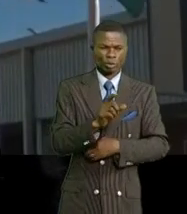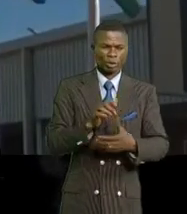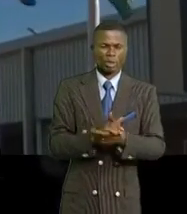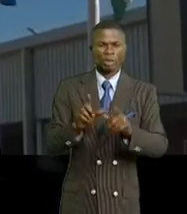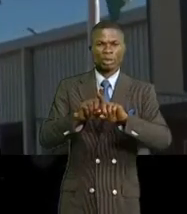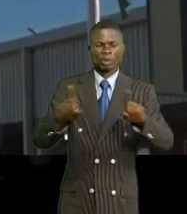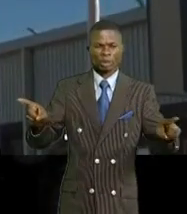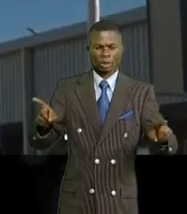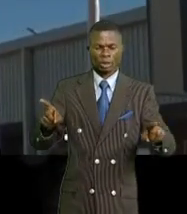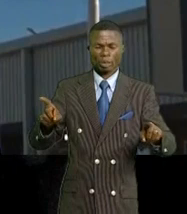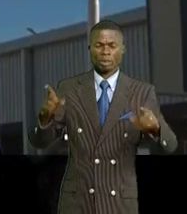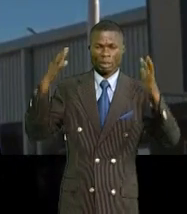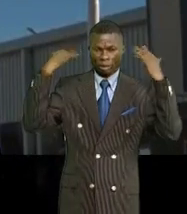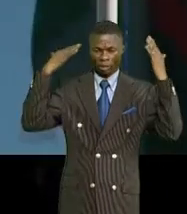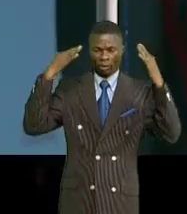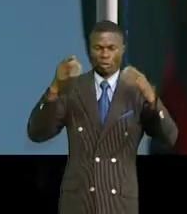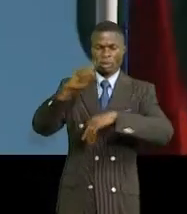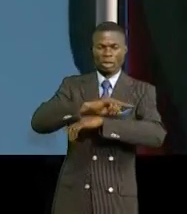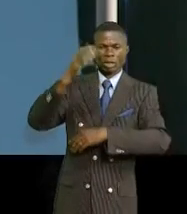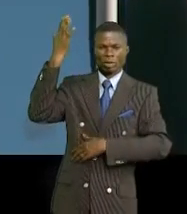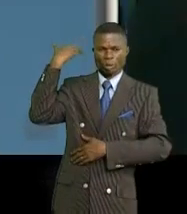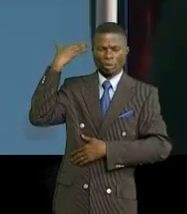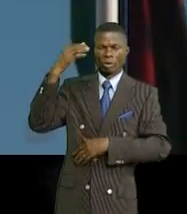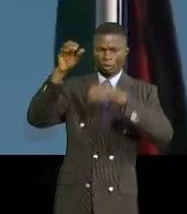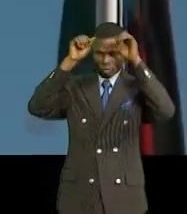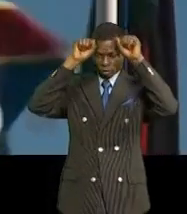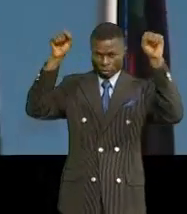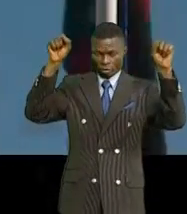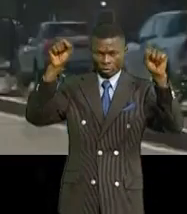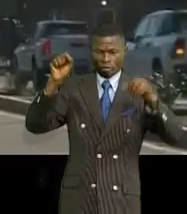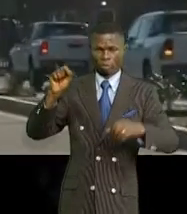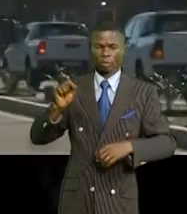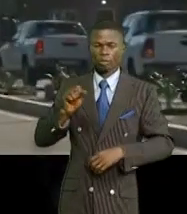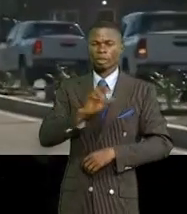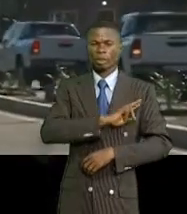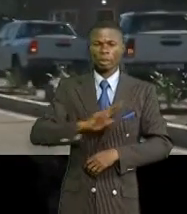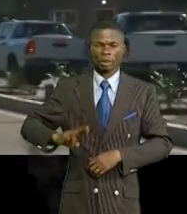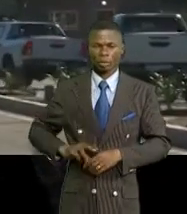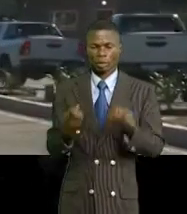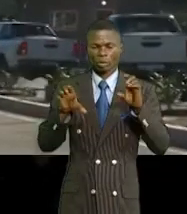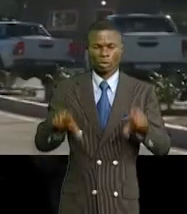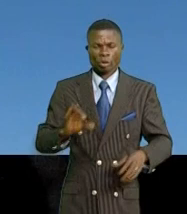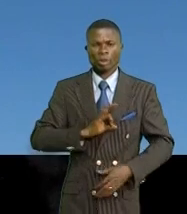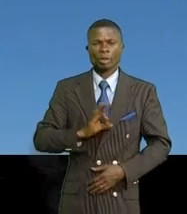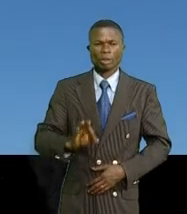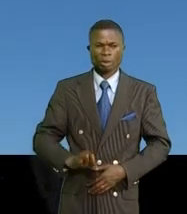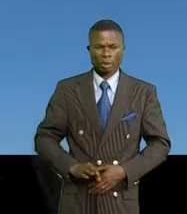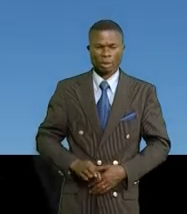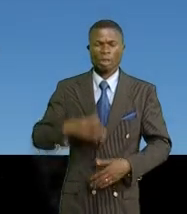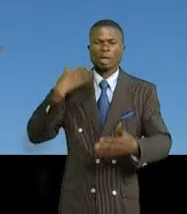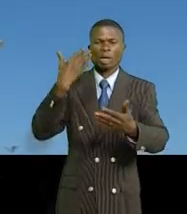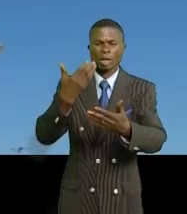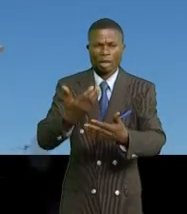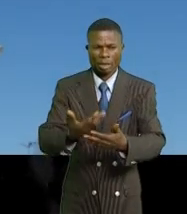Contrairement au programme annoncé depuis plusieurs jours, le président de la République, Félix-Antoine Tshisekedi Tshilombo, est arrivé